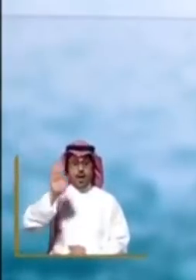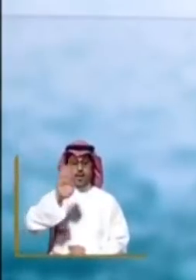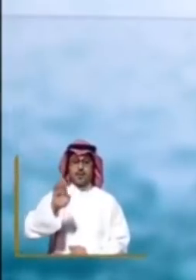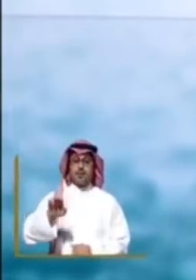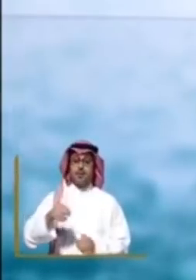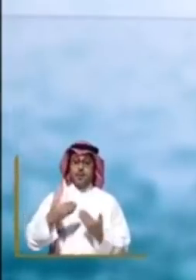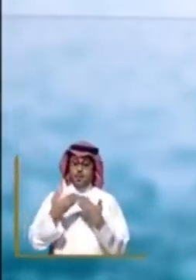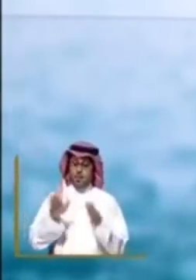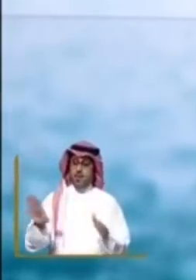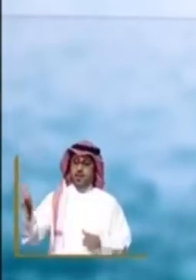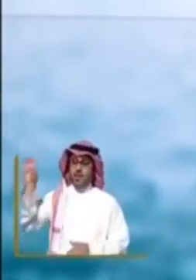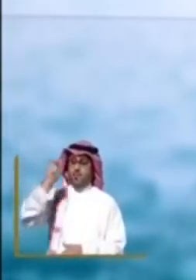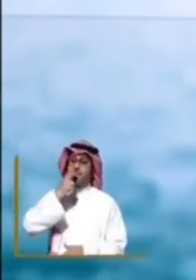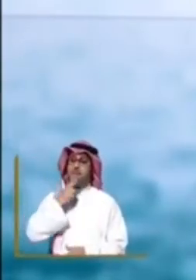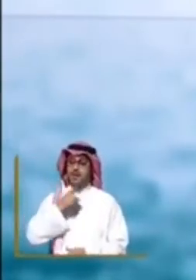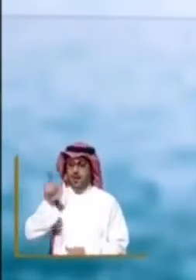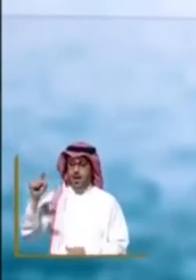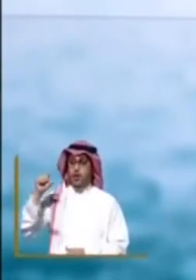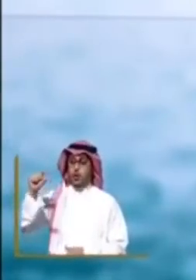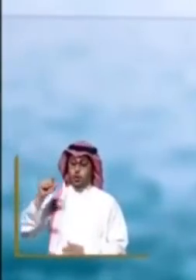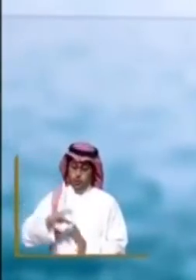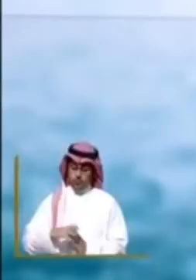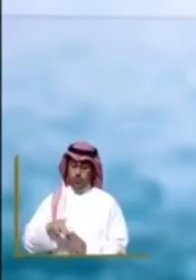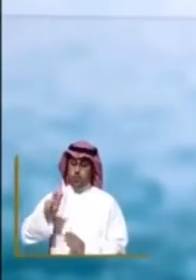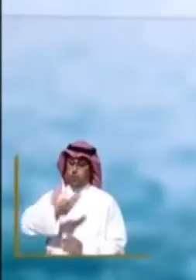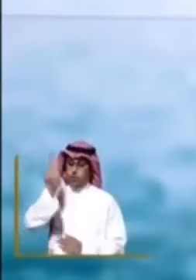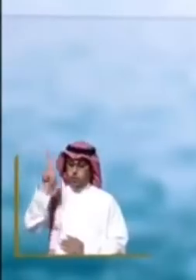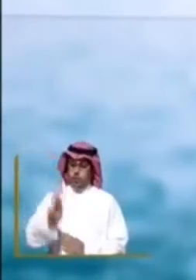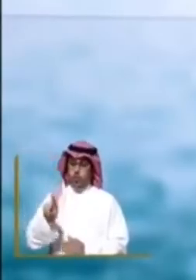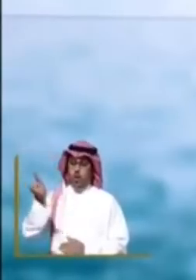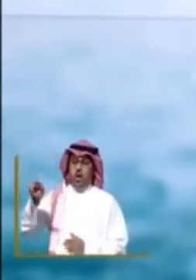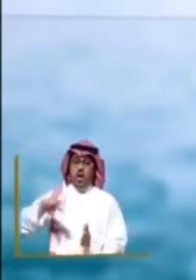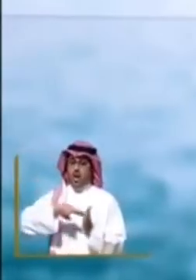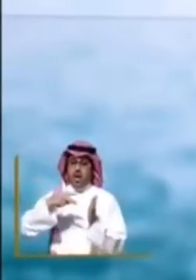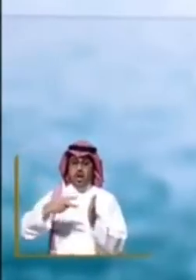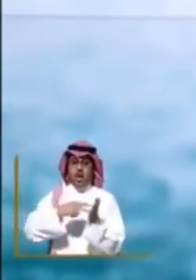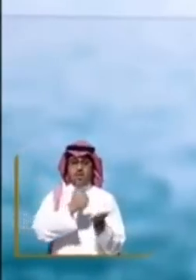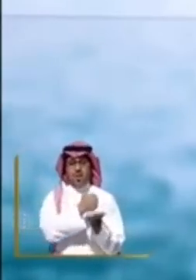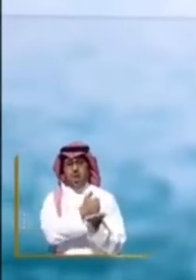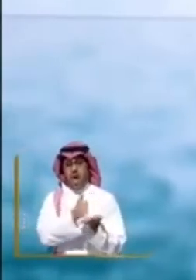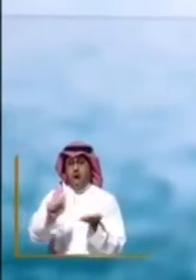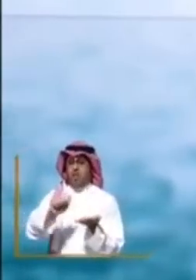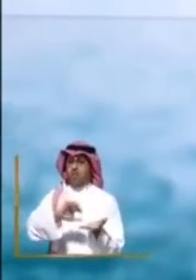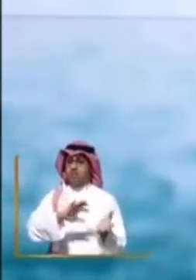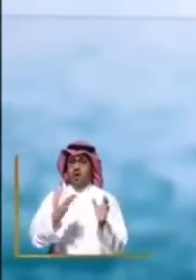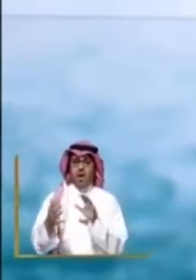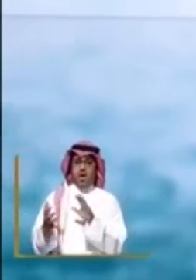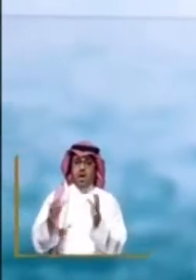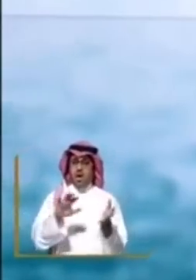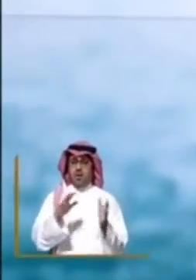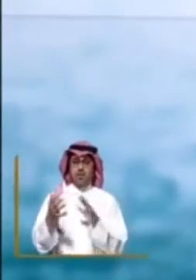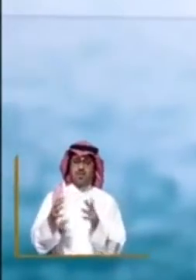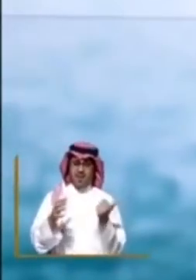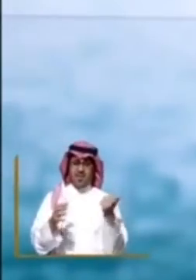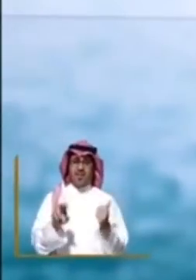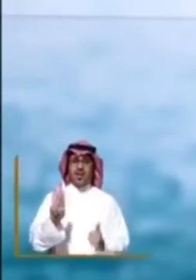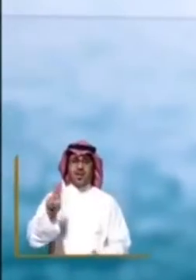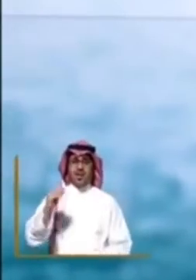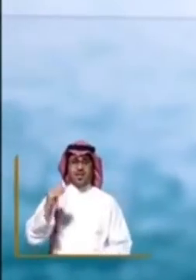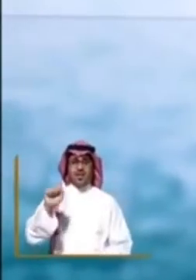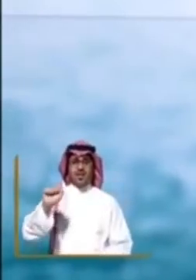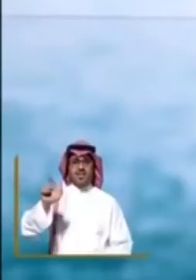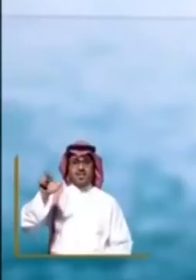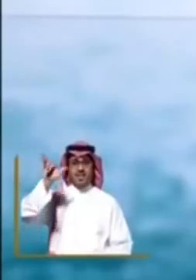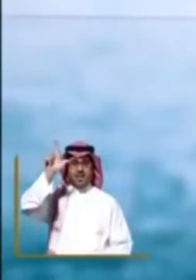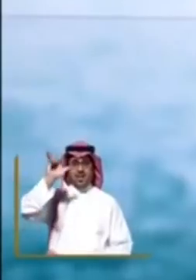دكتور مساء الخير، وهل لك أن تبين لنا ما هي المحتويات للمواد التي تم حذفها في